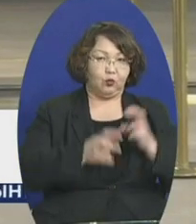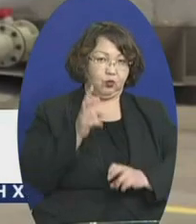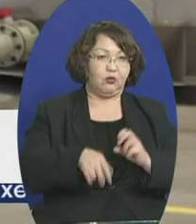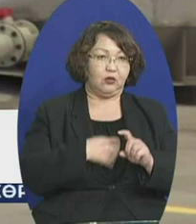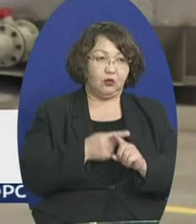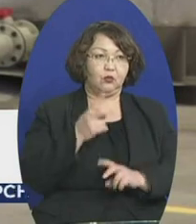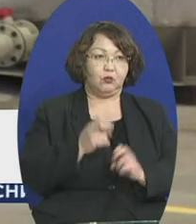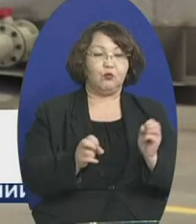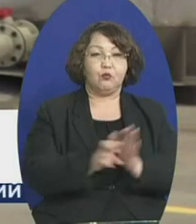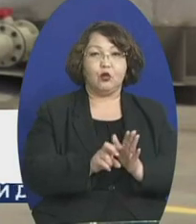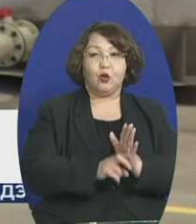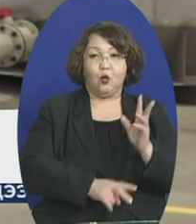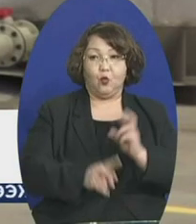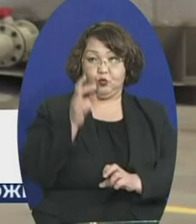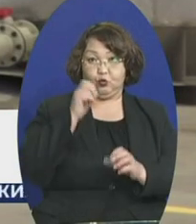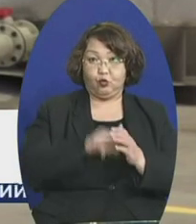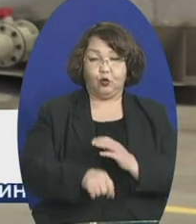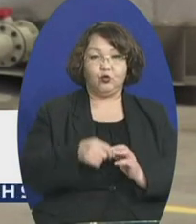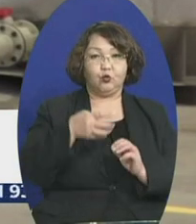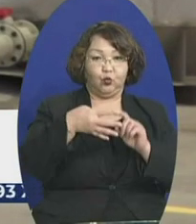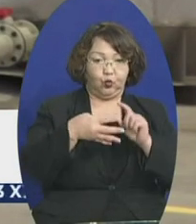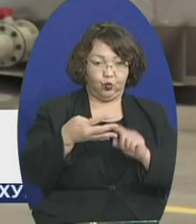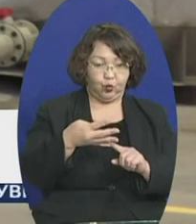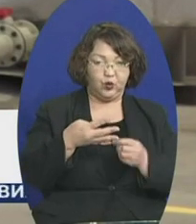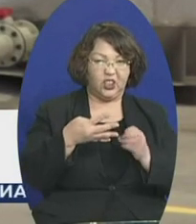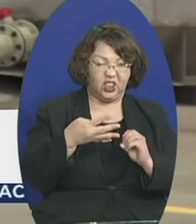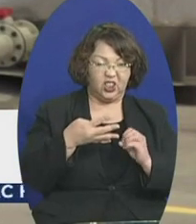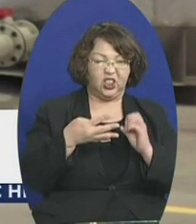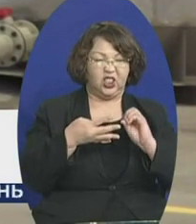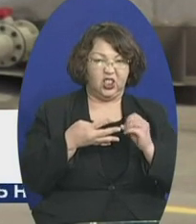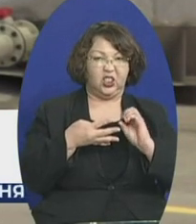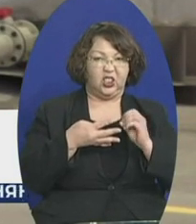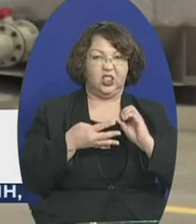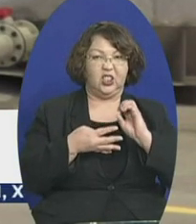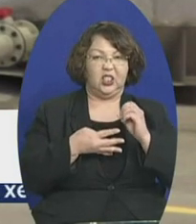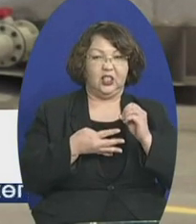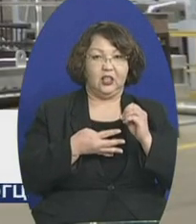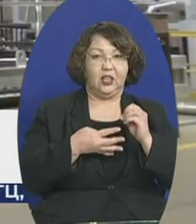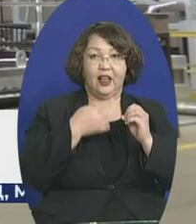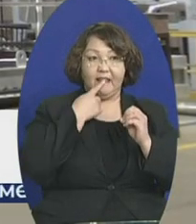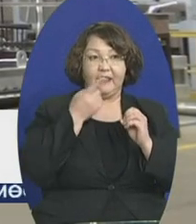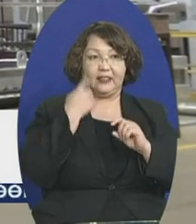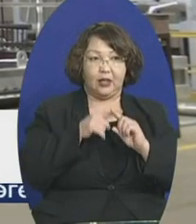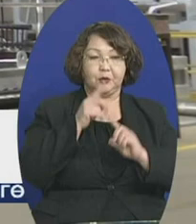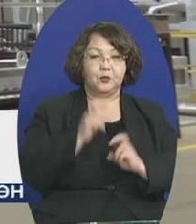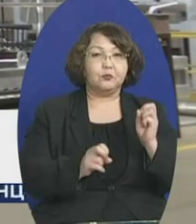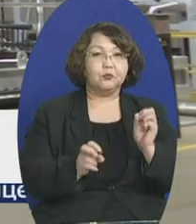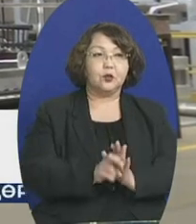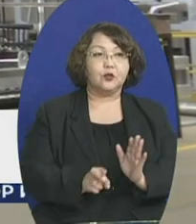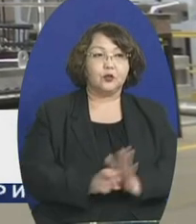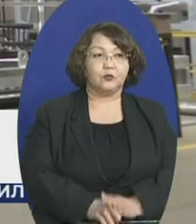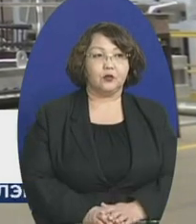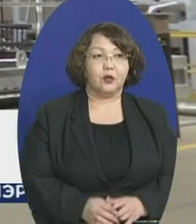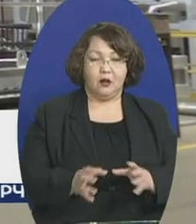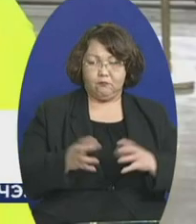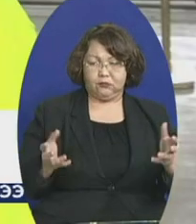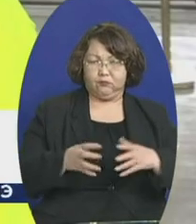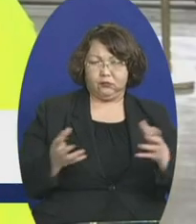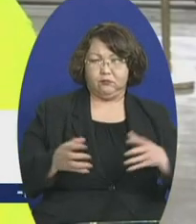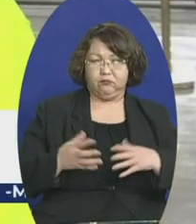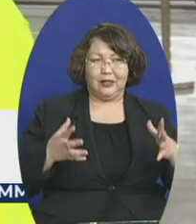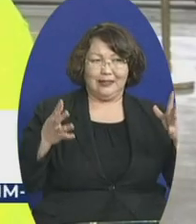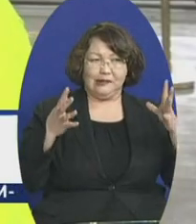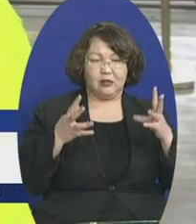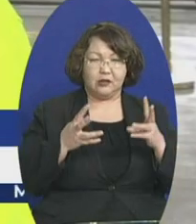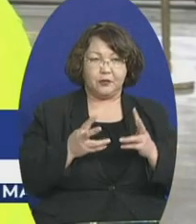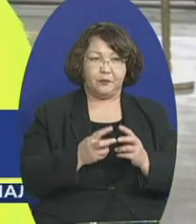Энэ үйлдвэр гэхэд 4 үе шат тамжилгаар аккумулятор болон батарейг дахин боловсруулна. Буталж ингэж ирсэн гаргаж ирсэн хэсгүүдээс тэн